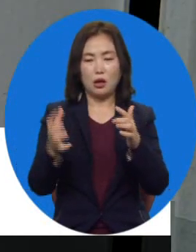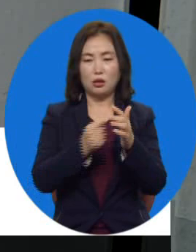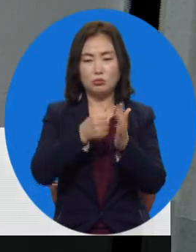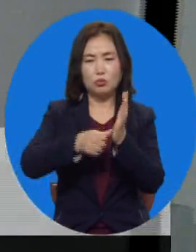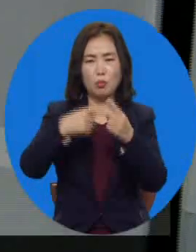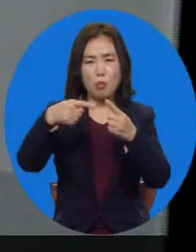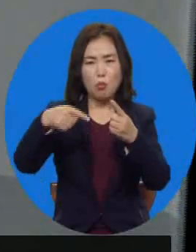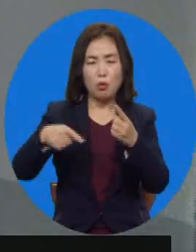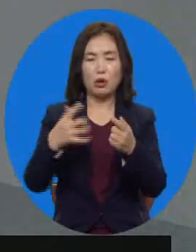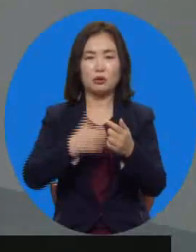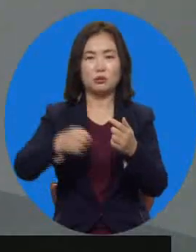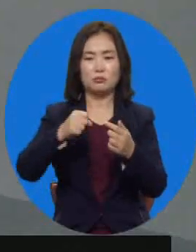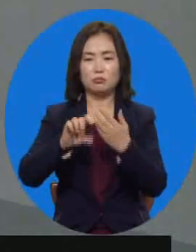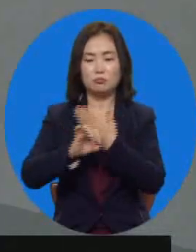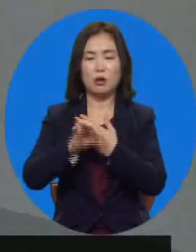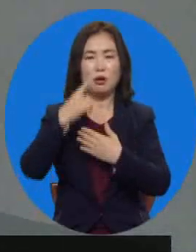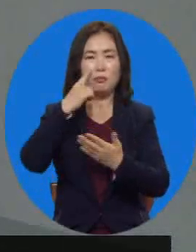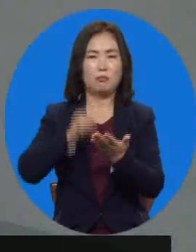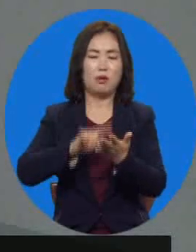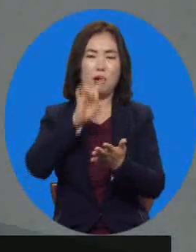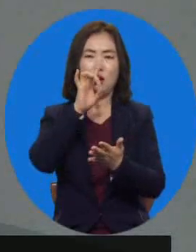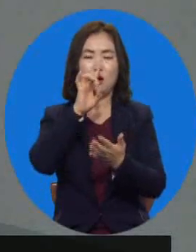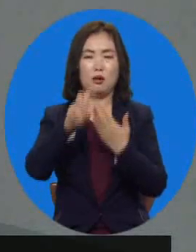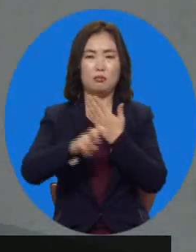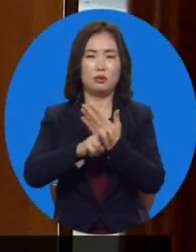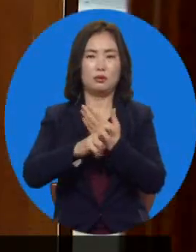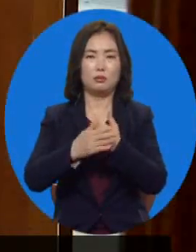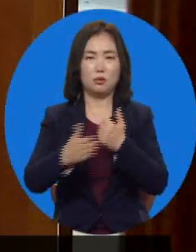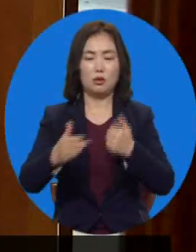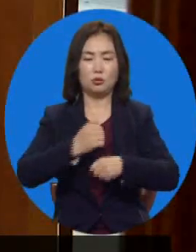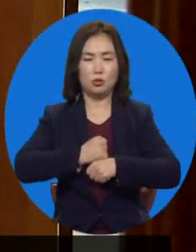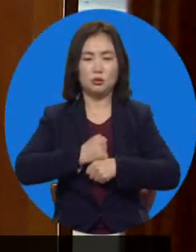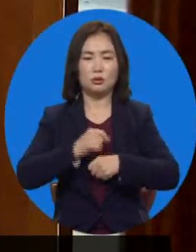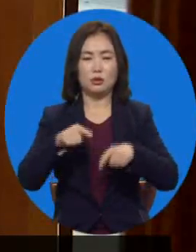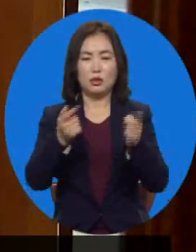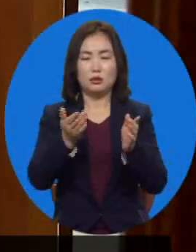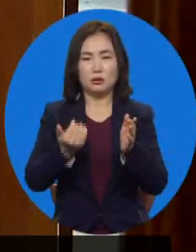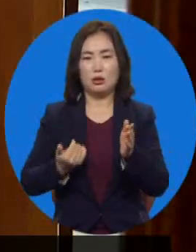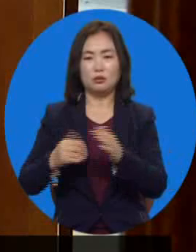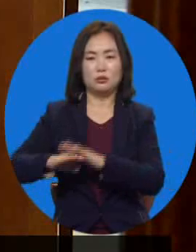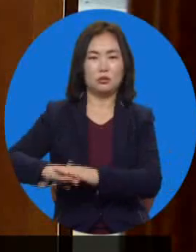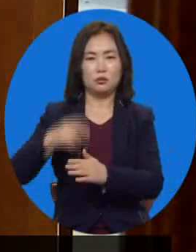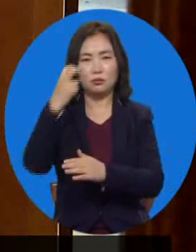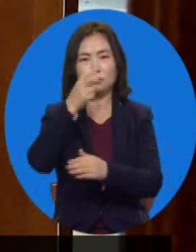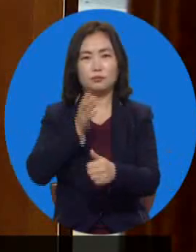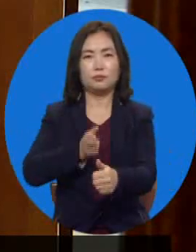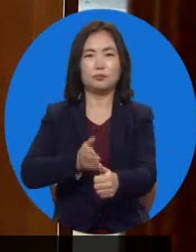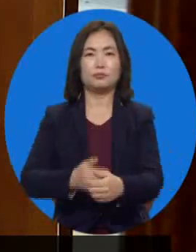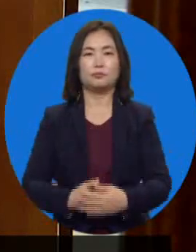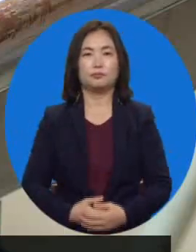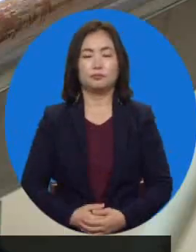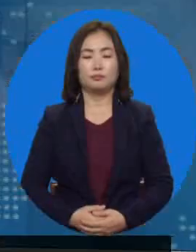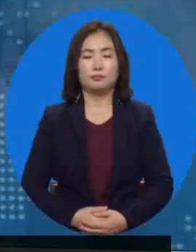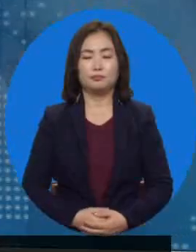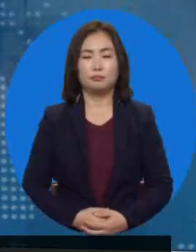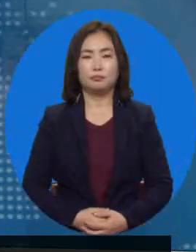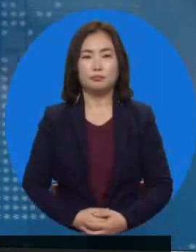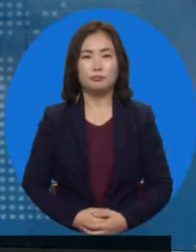물품 은 갖고 만 있어도 부정행위로 간주 하기 때문에 입술의 앞서 반드시 점검해야 합니다